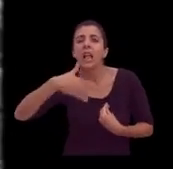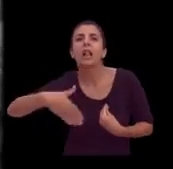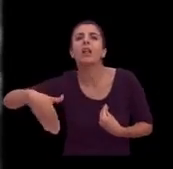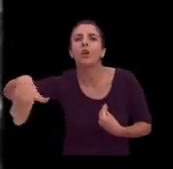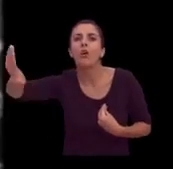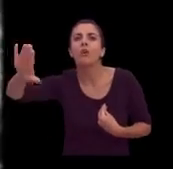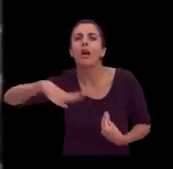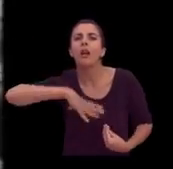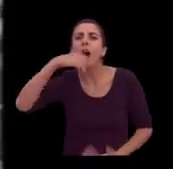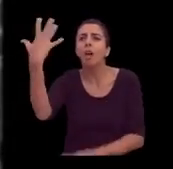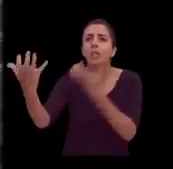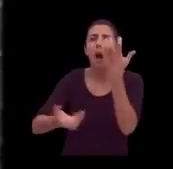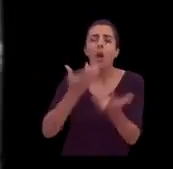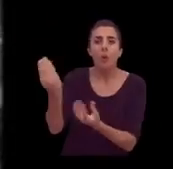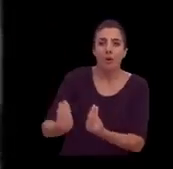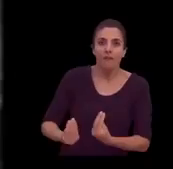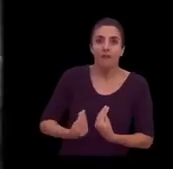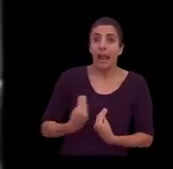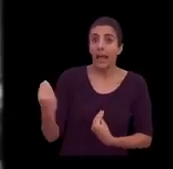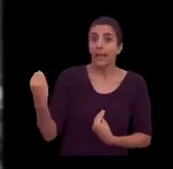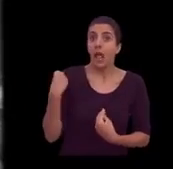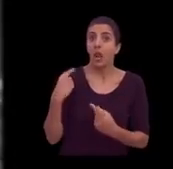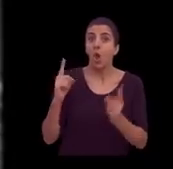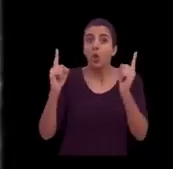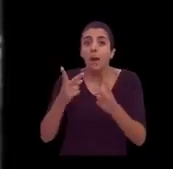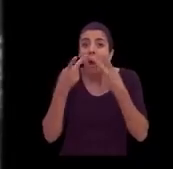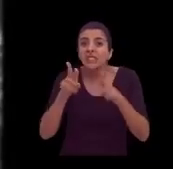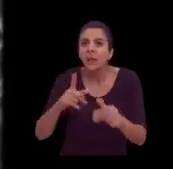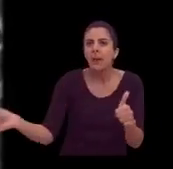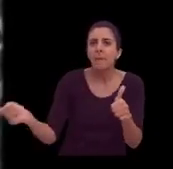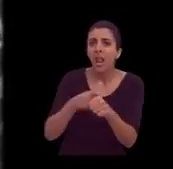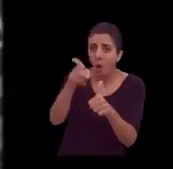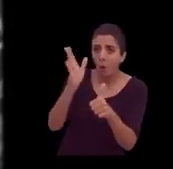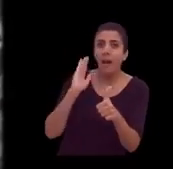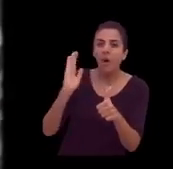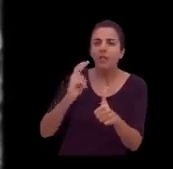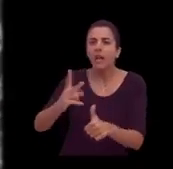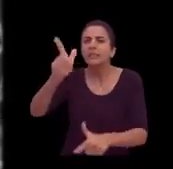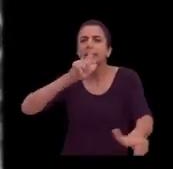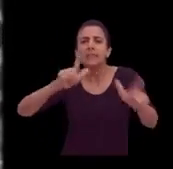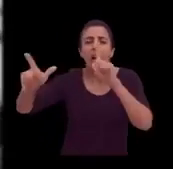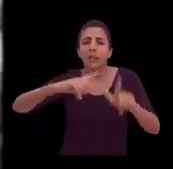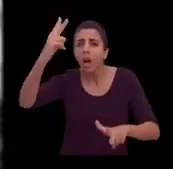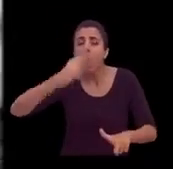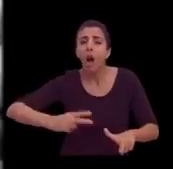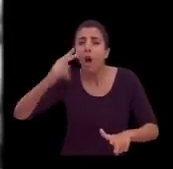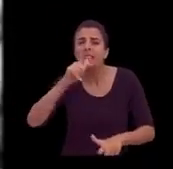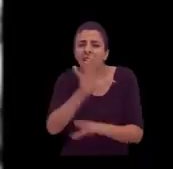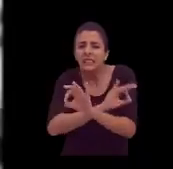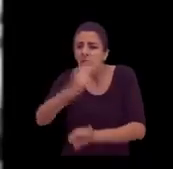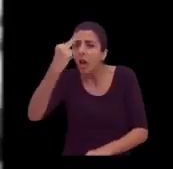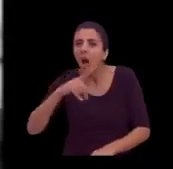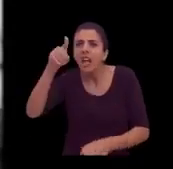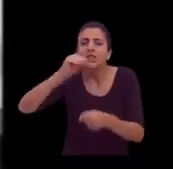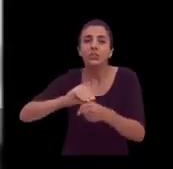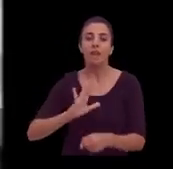sulhun ufuklarda yanan meşalesi. Yine bir dev aşacakmış gibi en başta o var. Hıçkıran seste o var, sessiz akan